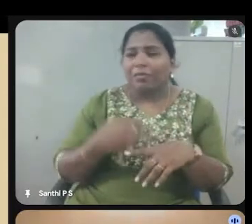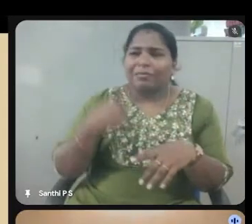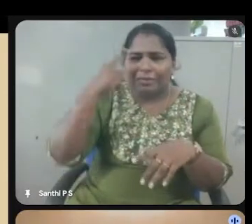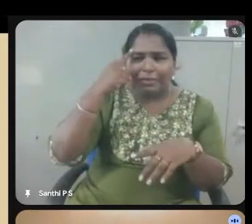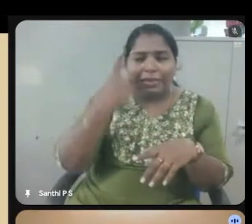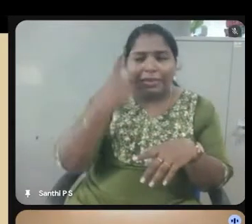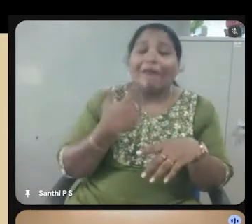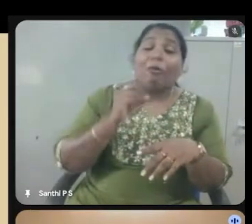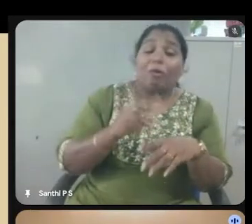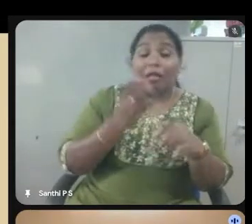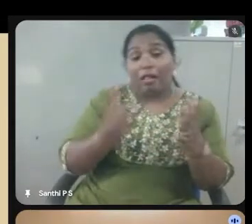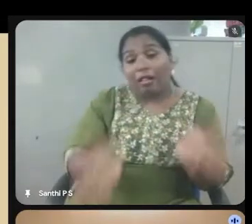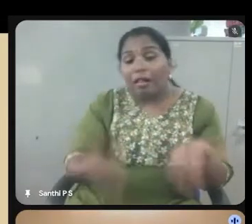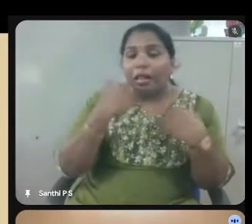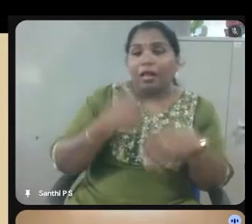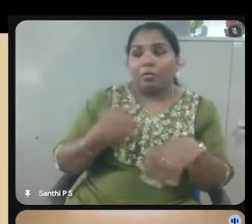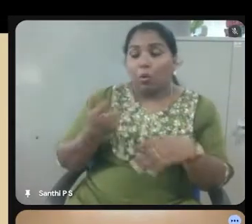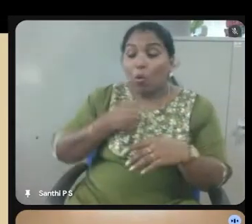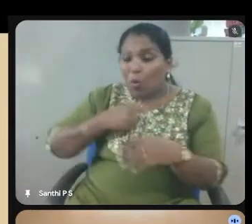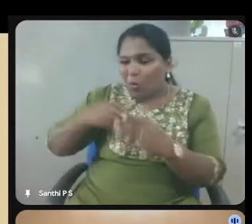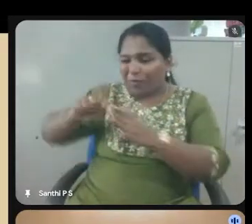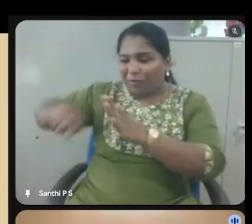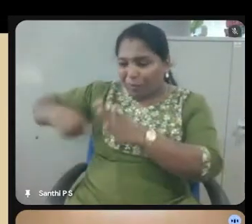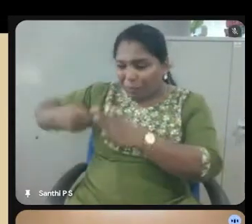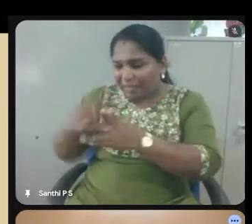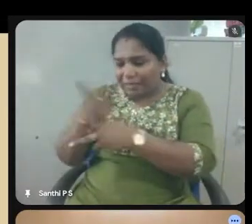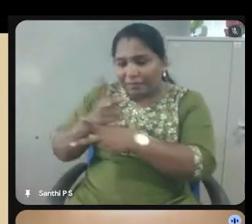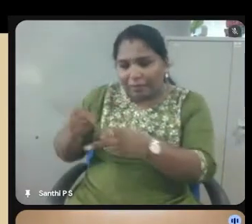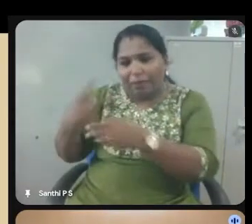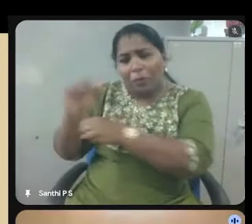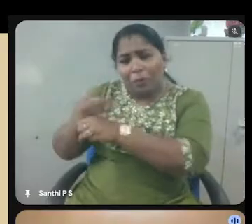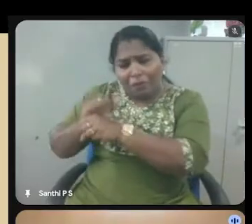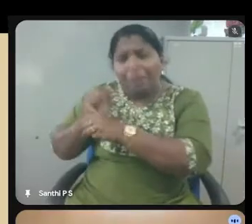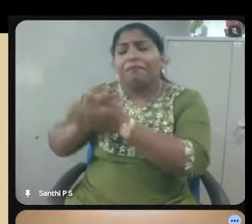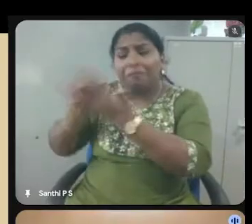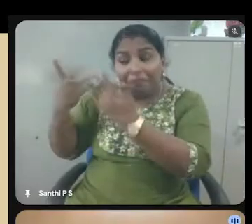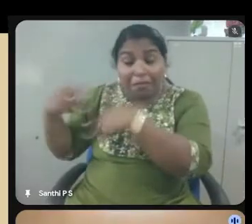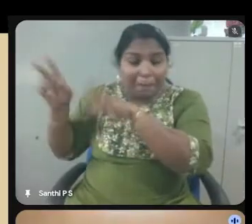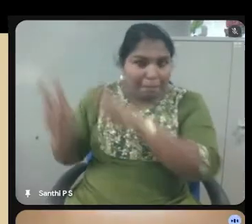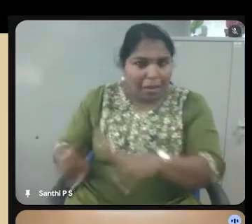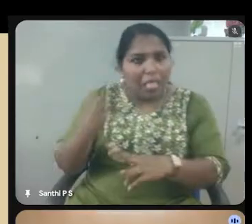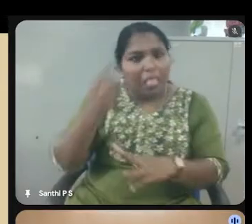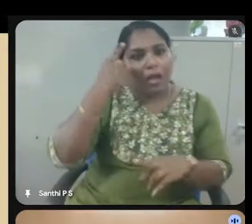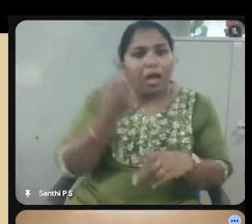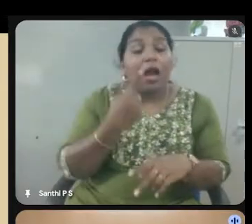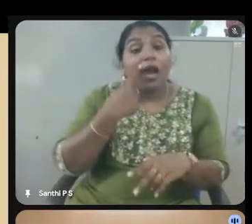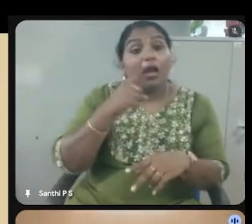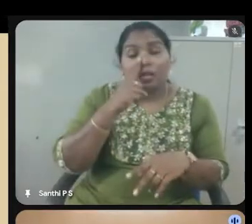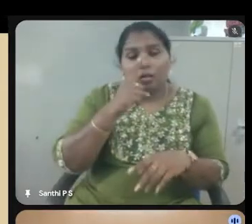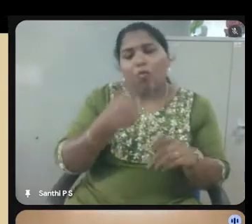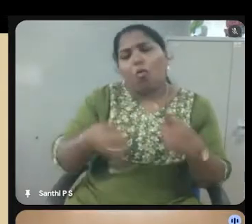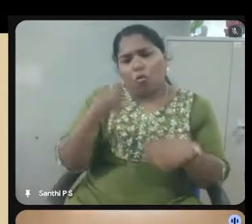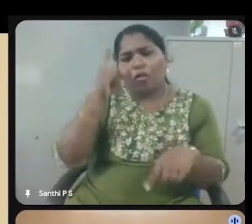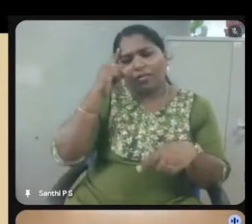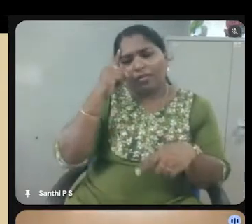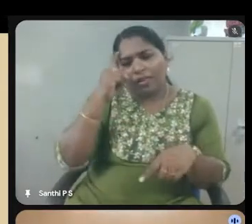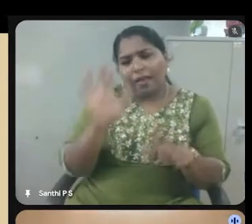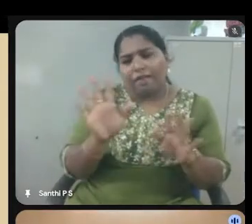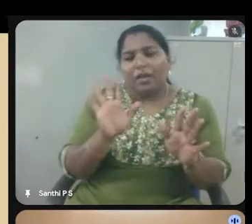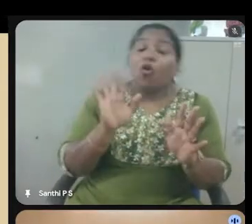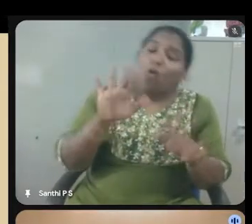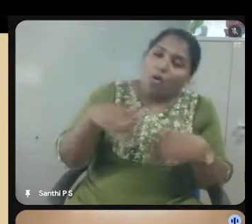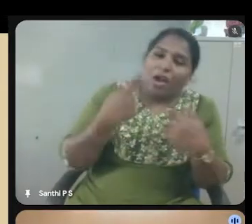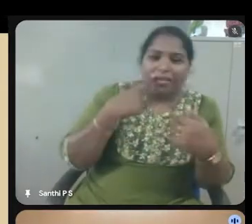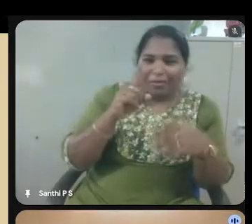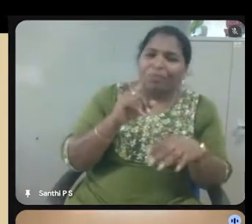നമുക്ക് കുറച്ച് റെസ്റ്റ് എടുക്കാൻ, ബാക്കി കാര്യങ്ങൾക്ക് സമയം കിട്ടുന്നു. അപ്പൊ എന്ന് വെച്ചാല് പാരന്റ്സും കുട്ടികളുടെ പാരന്റ്സ് അല്ലെങ്കിൽ ആരാണോ കുട്ടിയെ